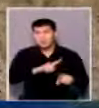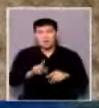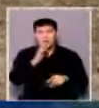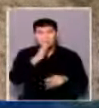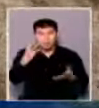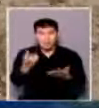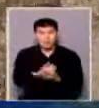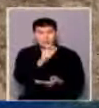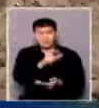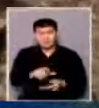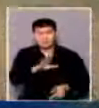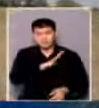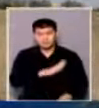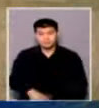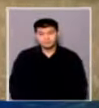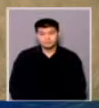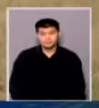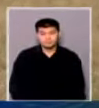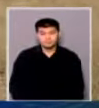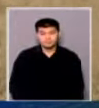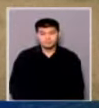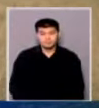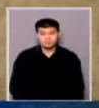уақытта іздегенін тапты.